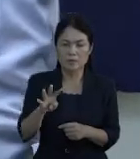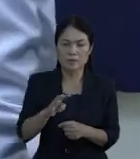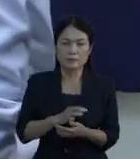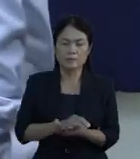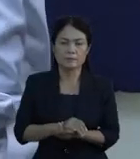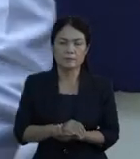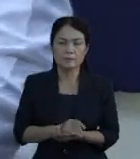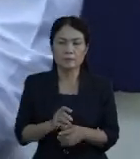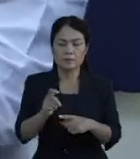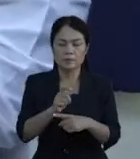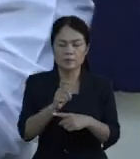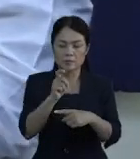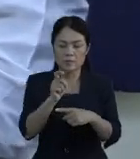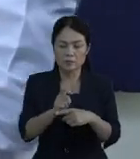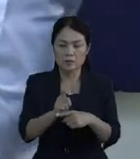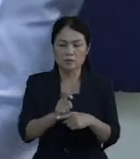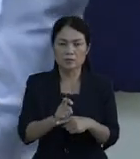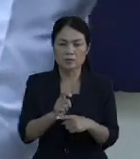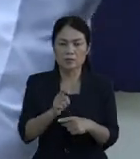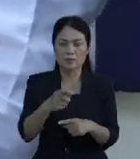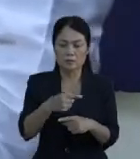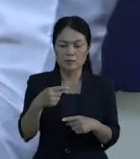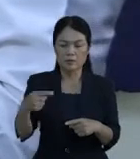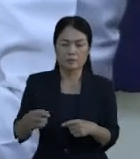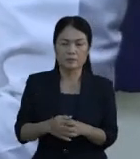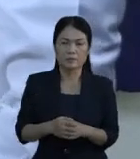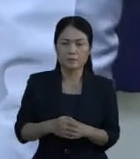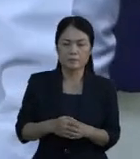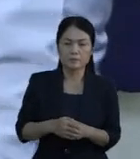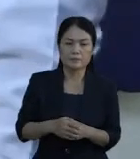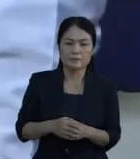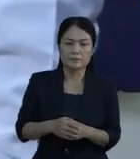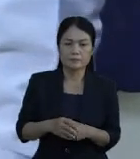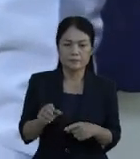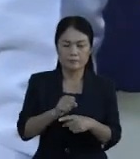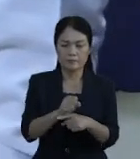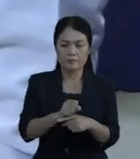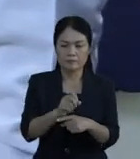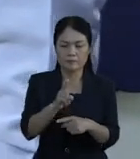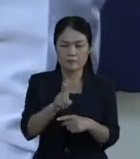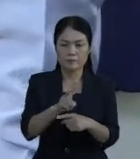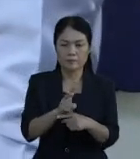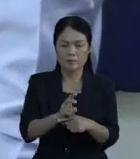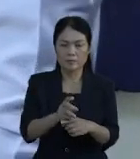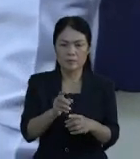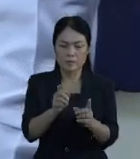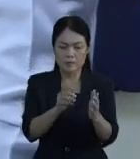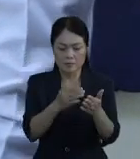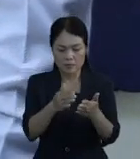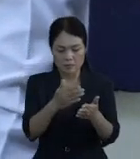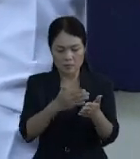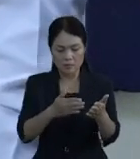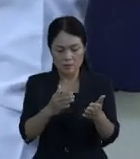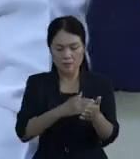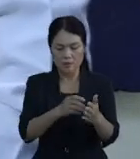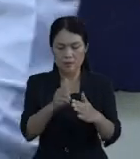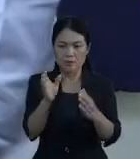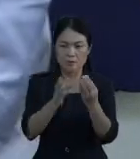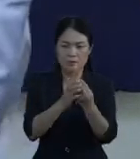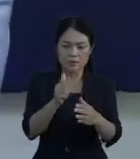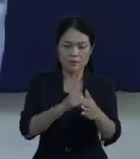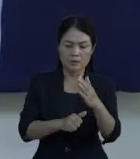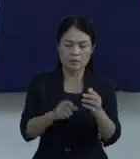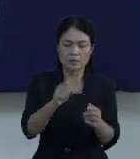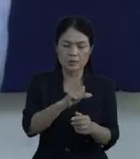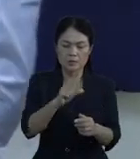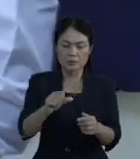cốt tâm tung tung liên đây và hai châu rồi mà lịch pí cứ châu bằng cốt chùm nuôn kháng cao trâm tung tung sàn con đăng